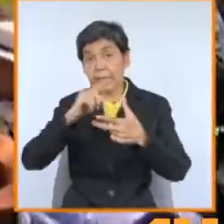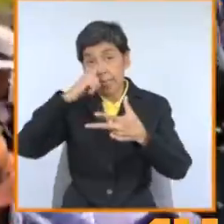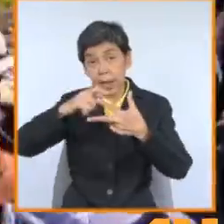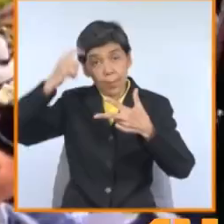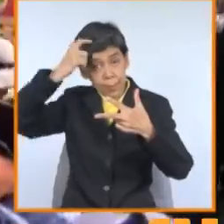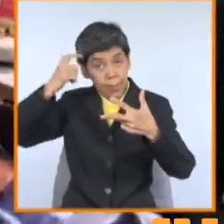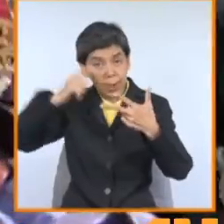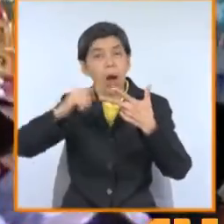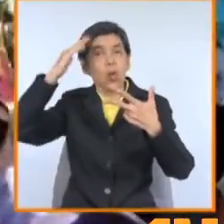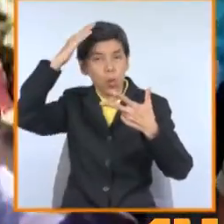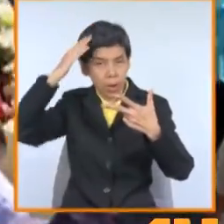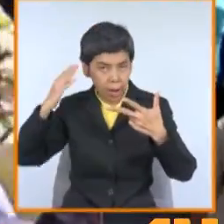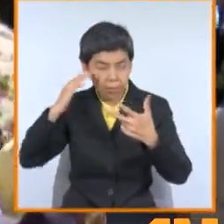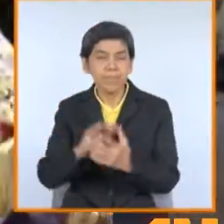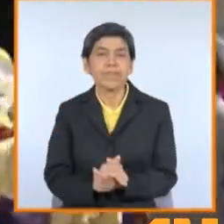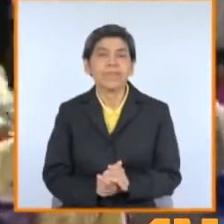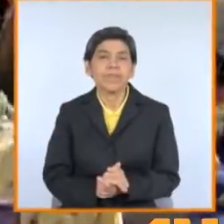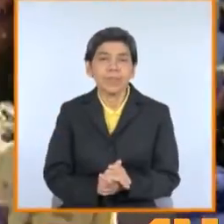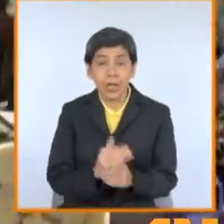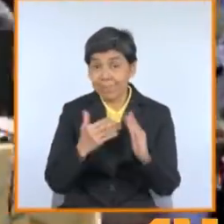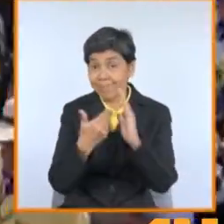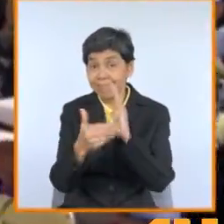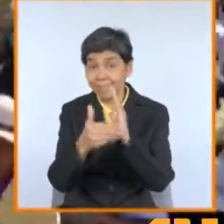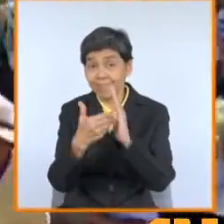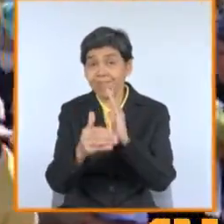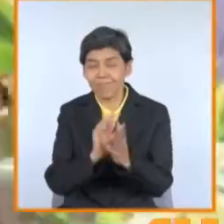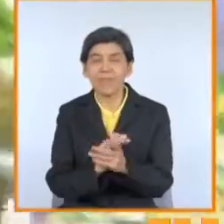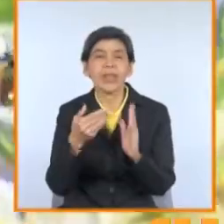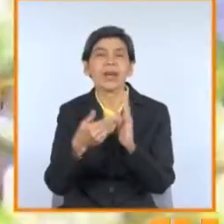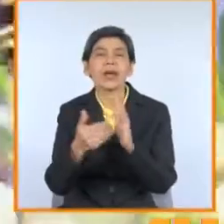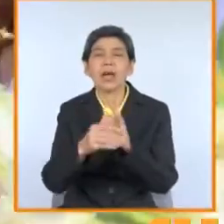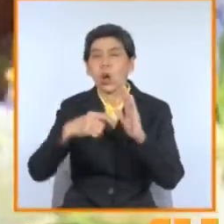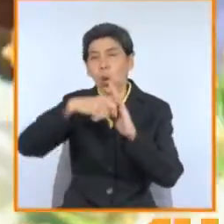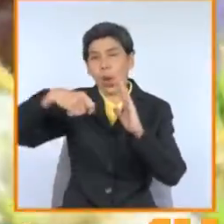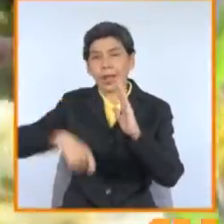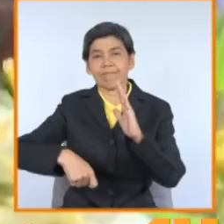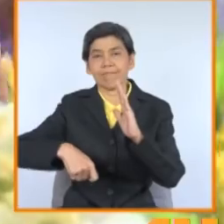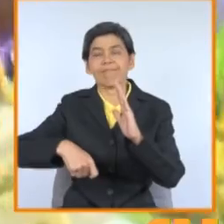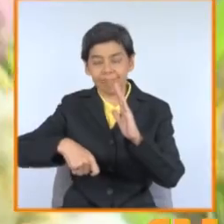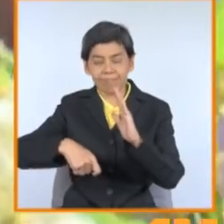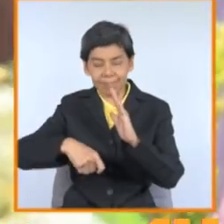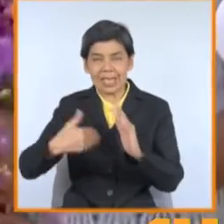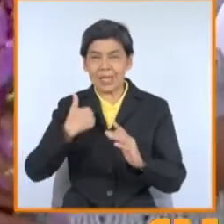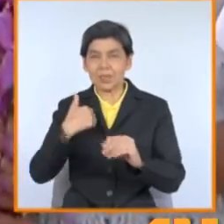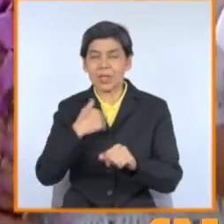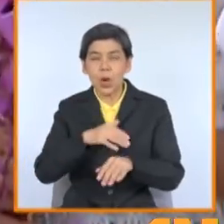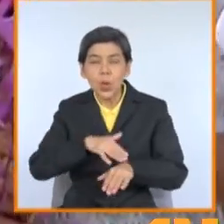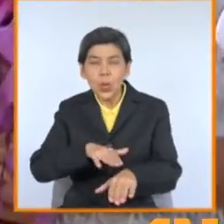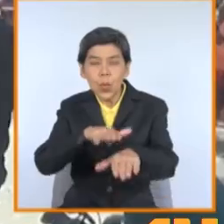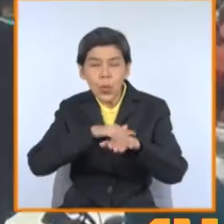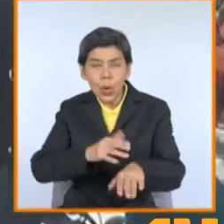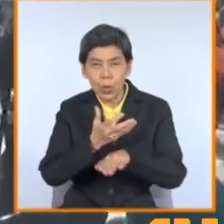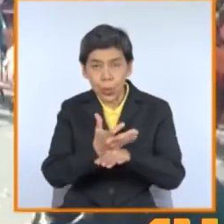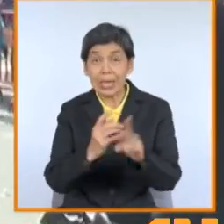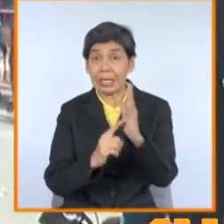พม่าแล้วก็เวียดนามค่ะ ไปดูกันที่ฝั่งของภาคอีสานกันบ้างนะคะที่จังหวัดโคราชนครราชสีมาขบวนแห่เทียนพรรษาประจ